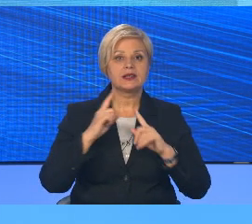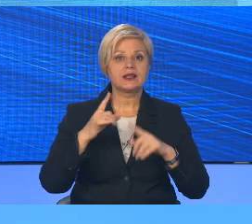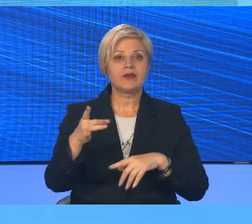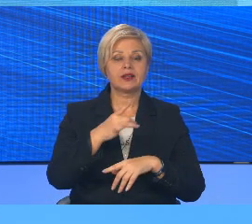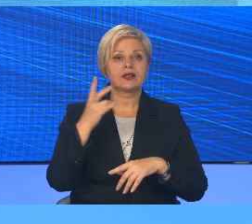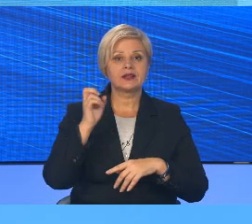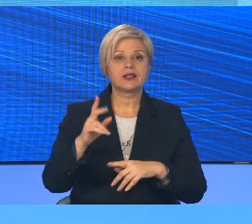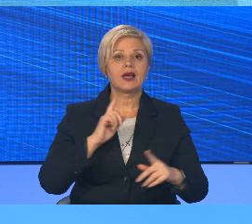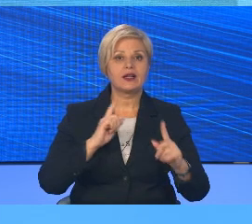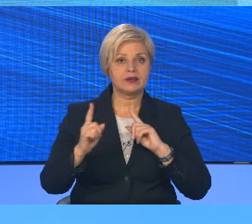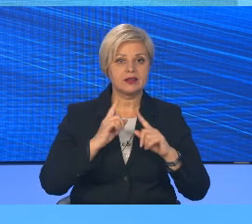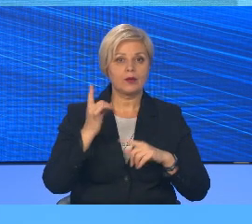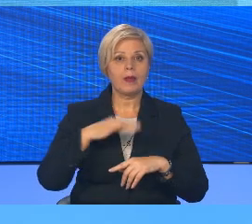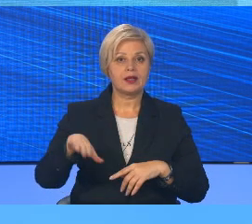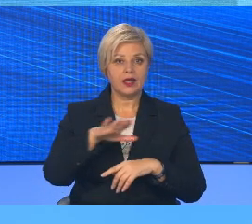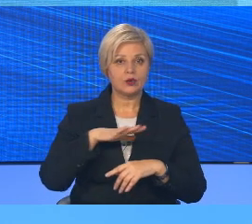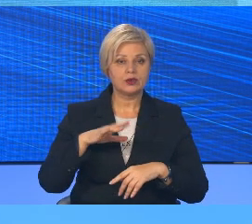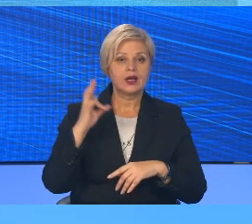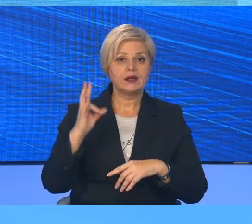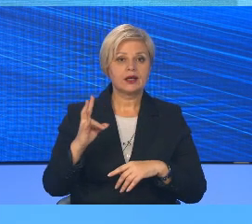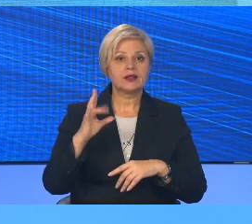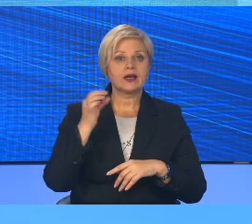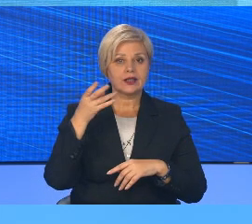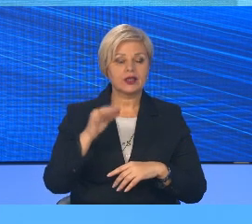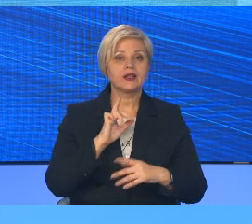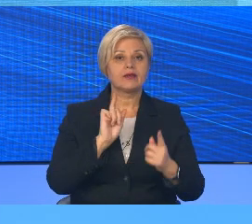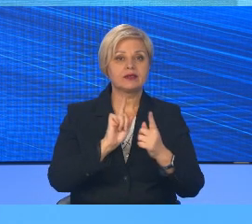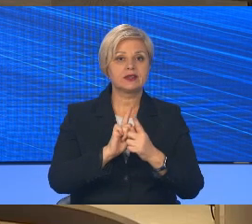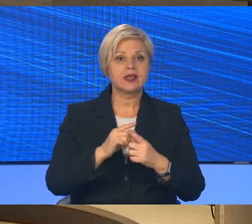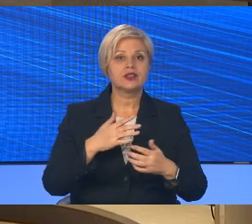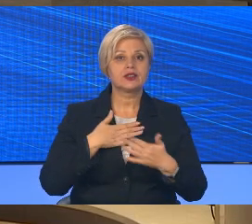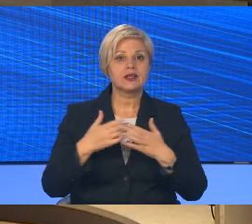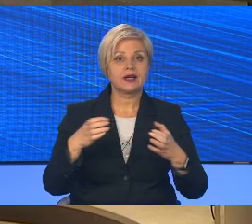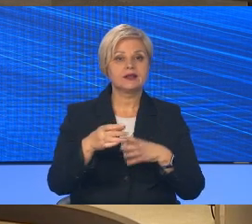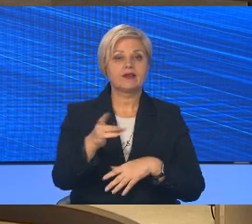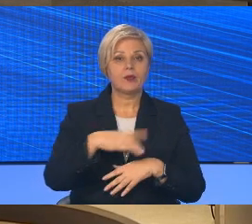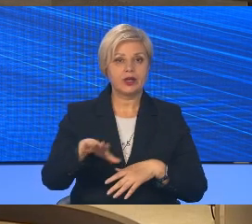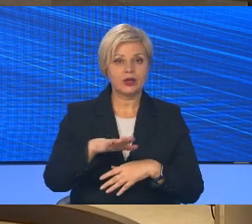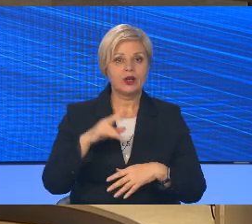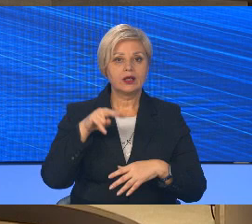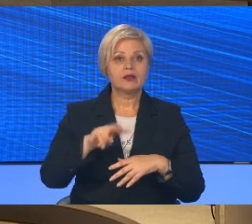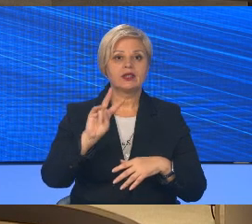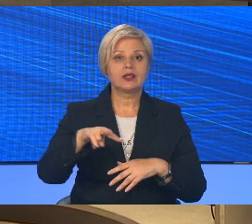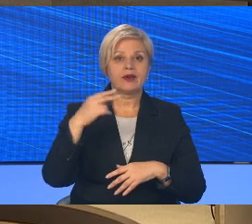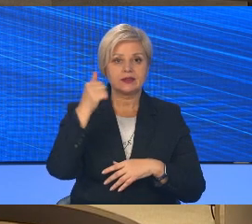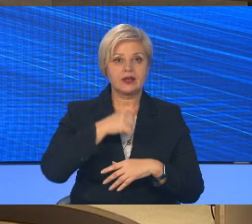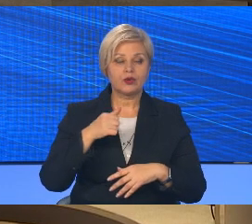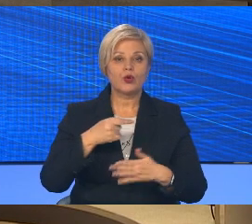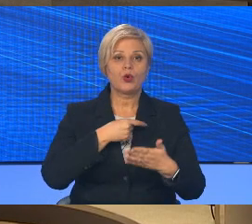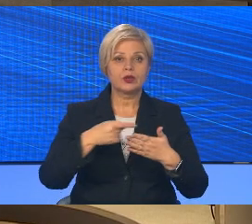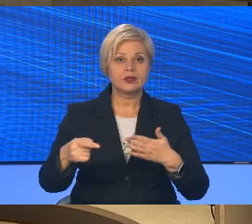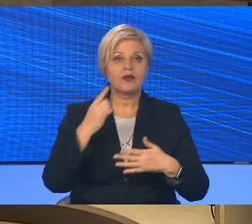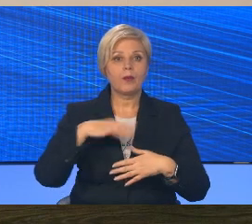Рэспублікі Нацыянальнага сходу Рэспублікі Беларусь Наталя Качанова на сустрэчы з актывам рэгіёна. 2022 год